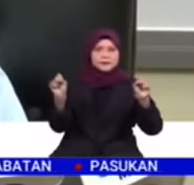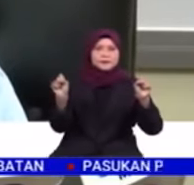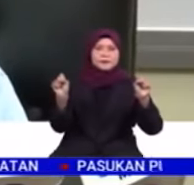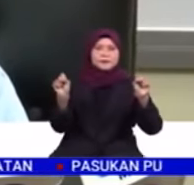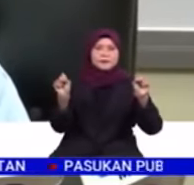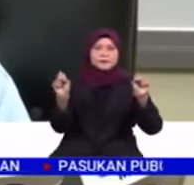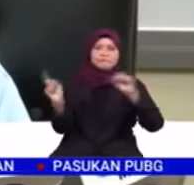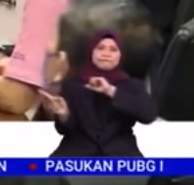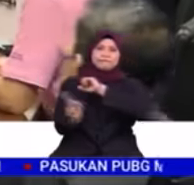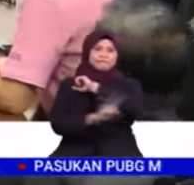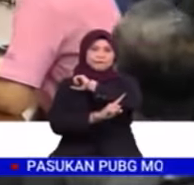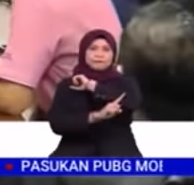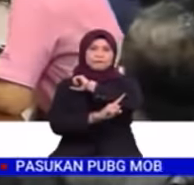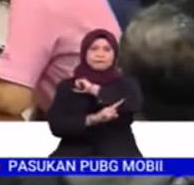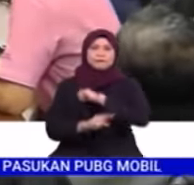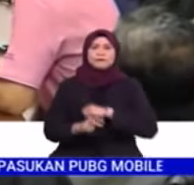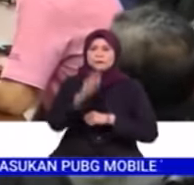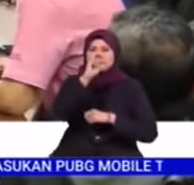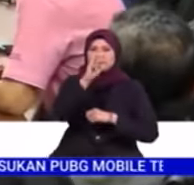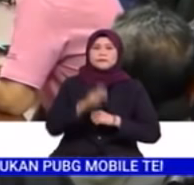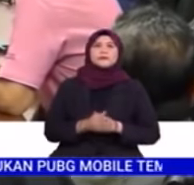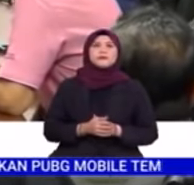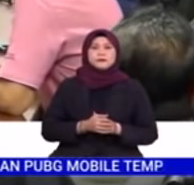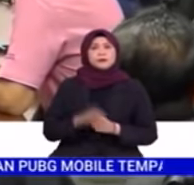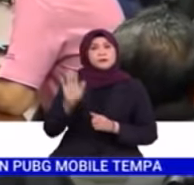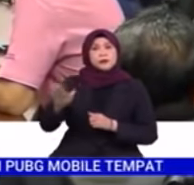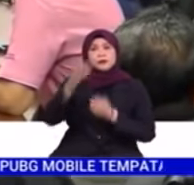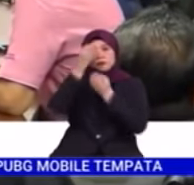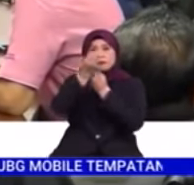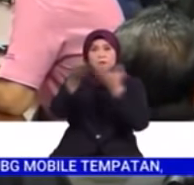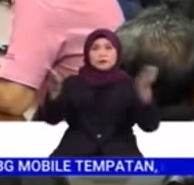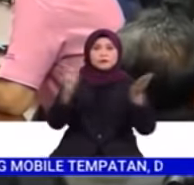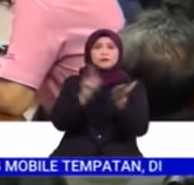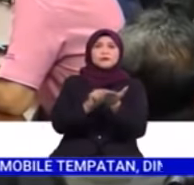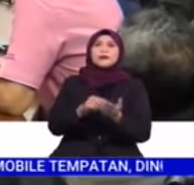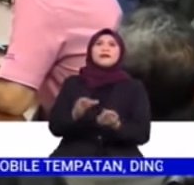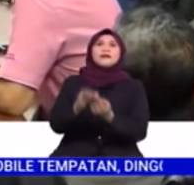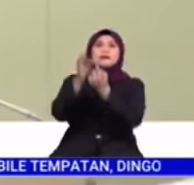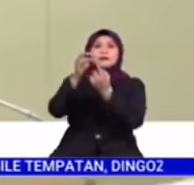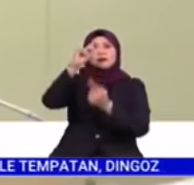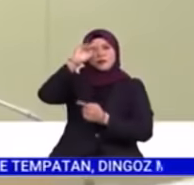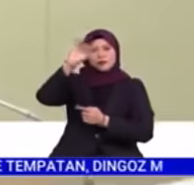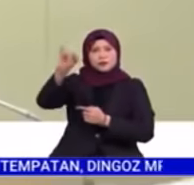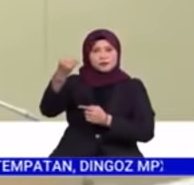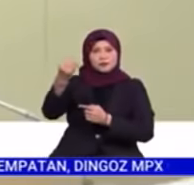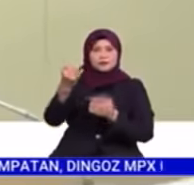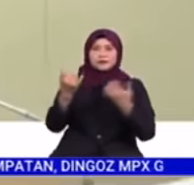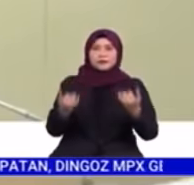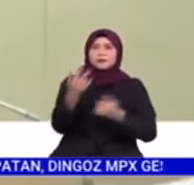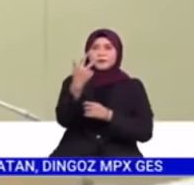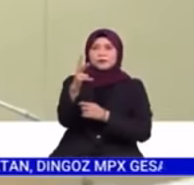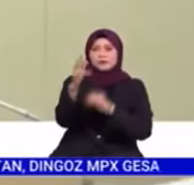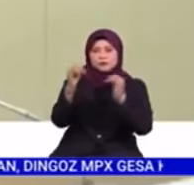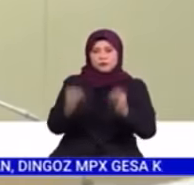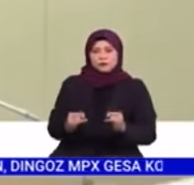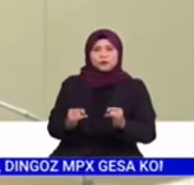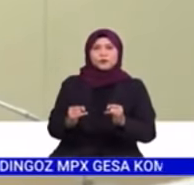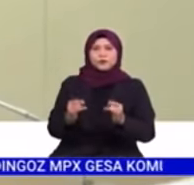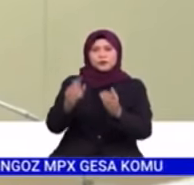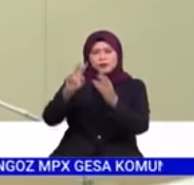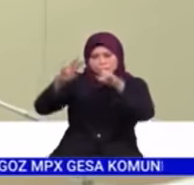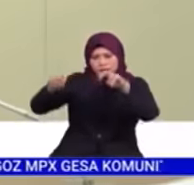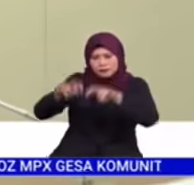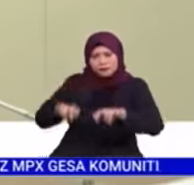dengan hukuman menyambungkannya pada sidang meja husky percaya serta ke ini 13 individu telah